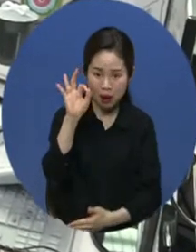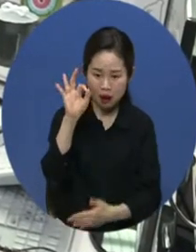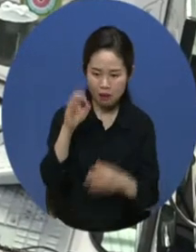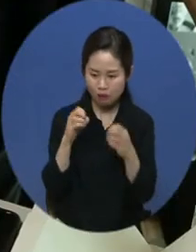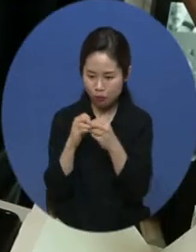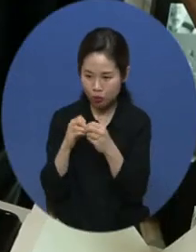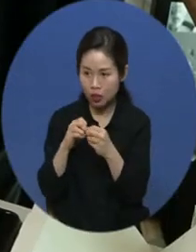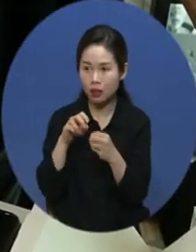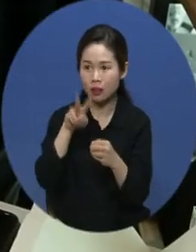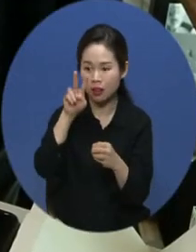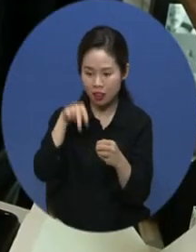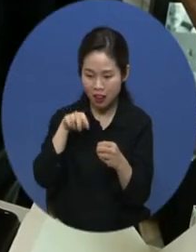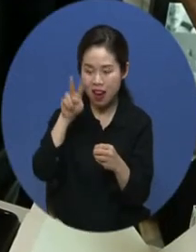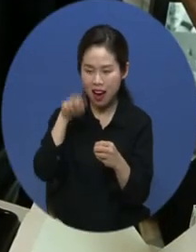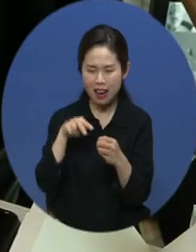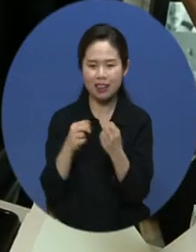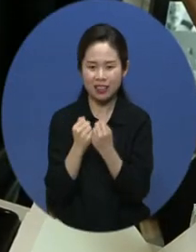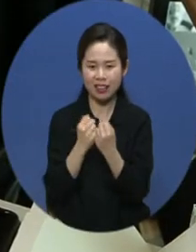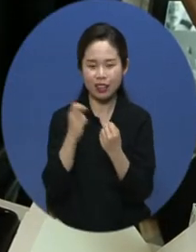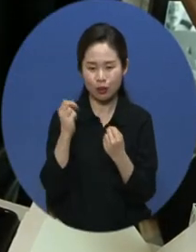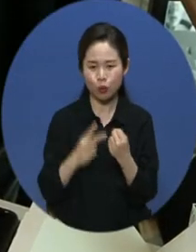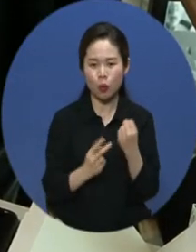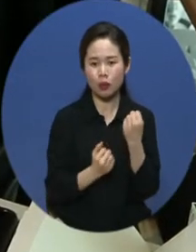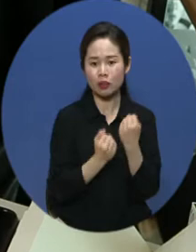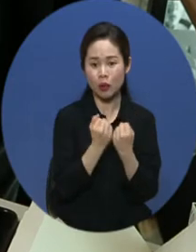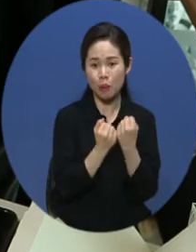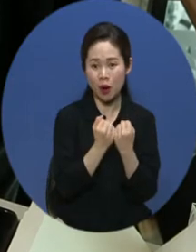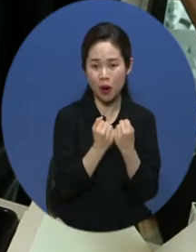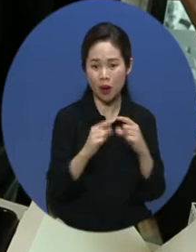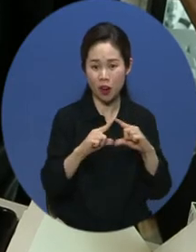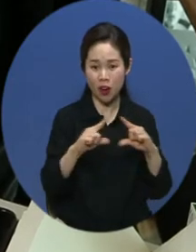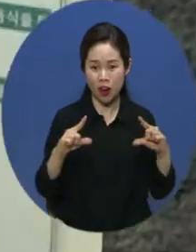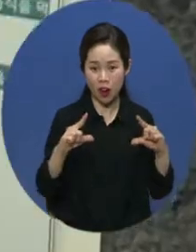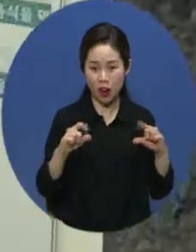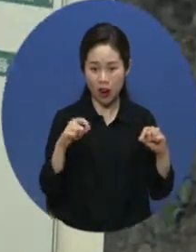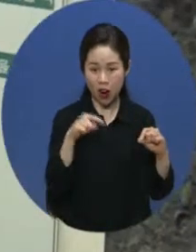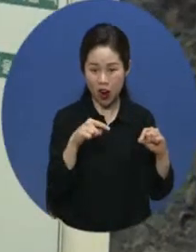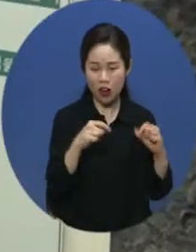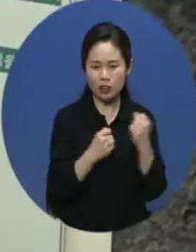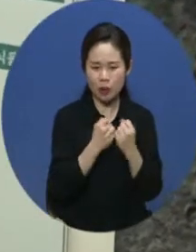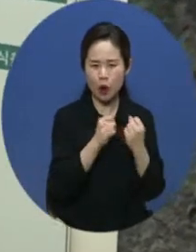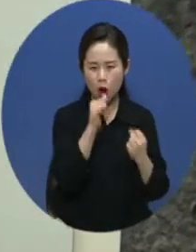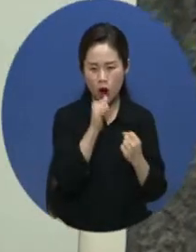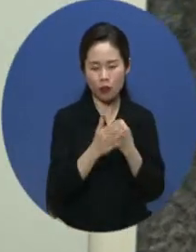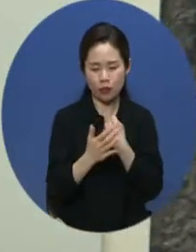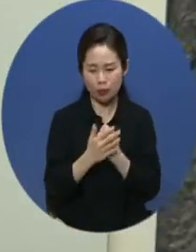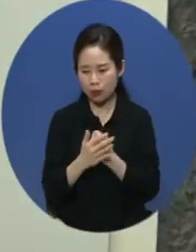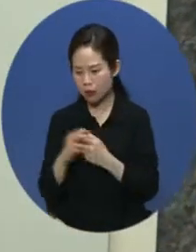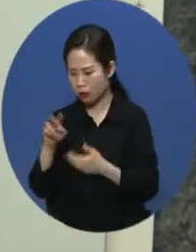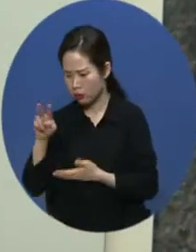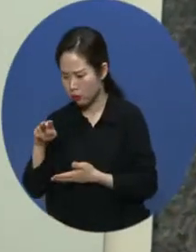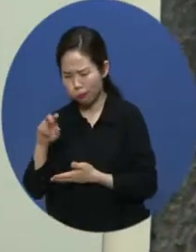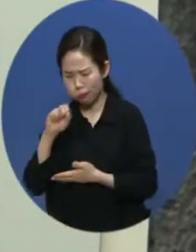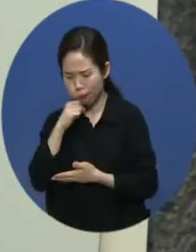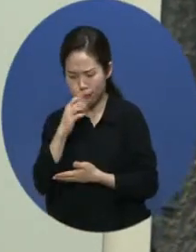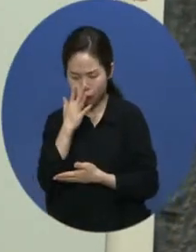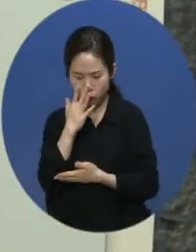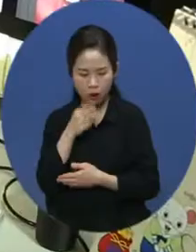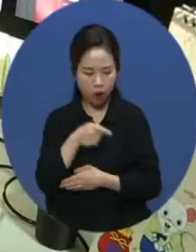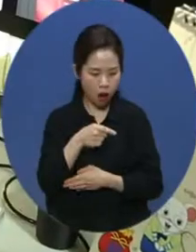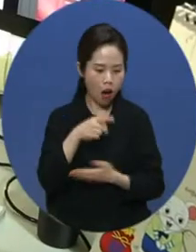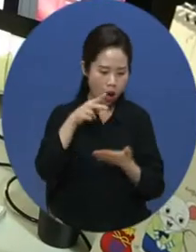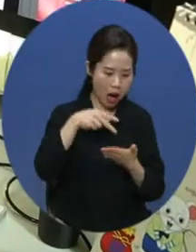주는 설명 상자 등 책 곳곳에서 느린 학습자들을 위한 배려를 엿볼 수가 있었습니다.